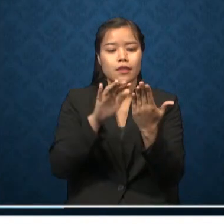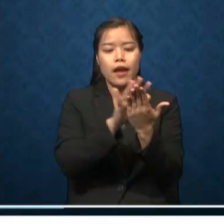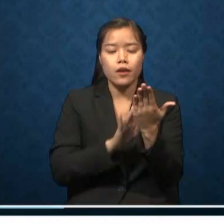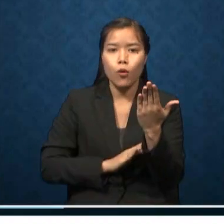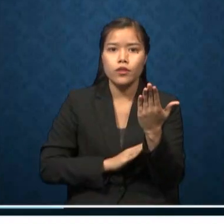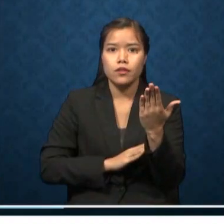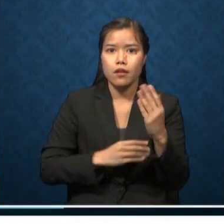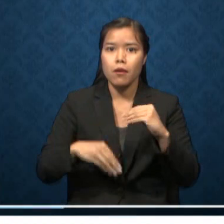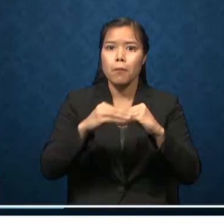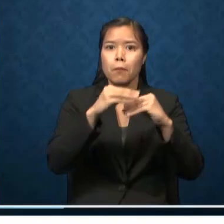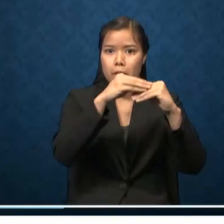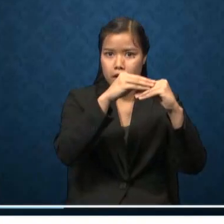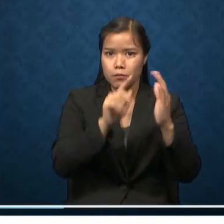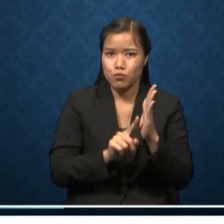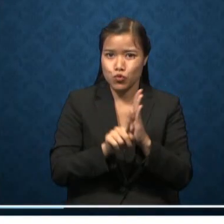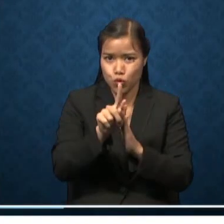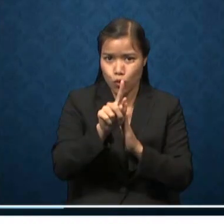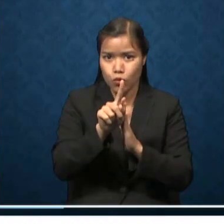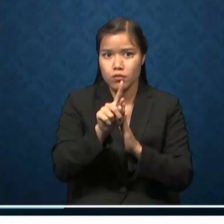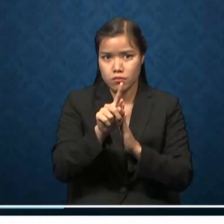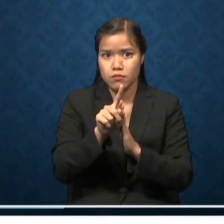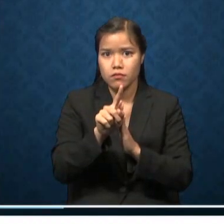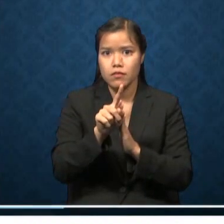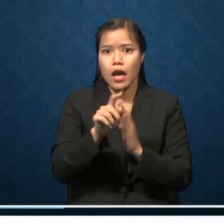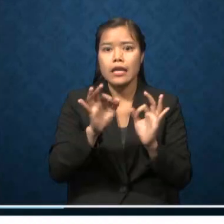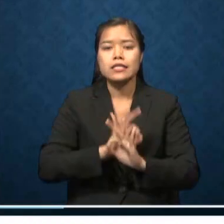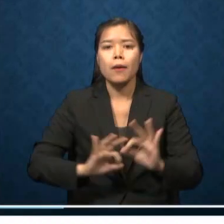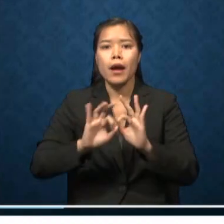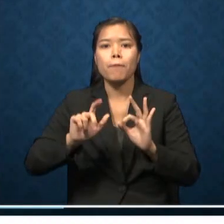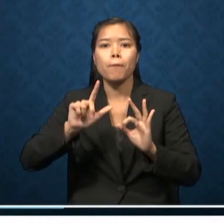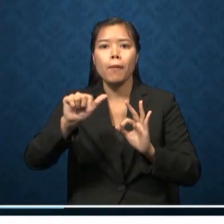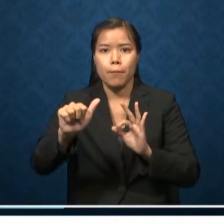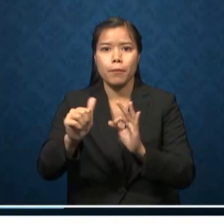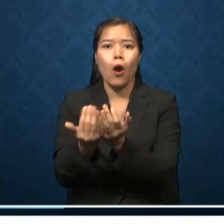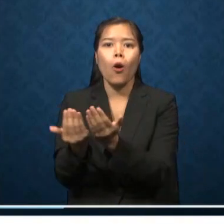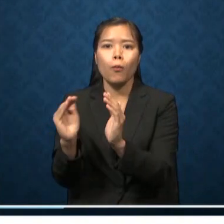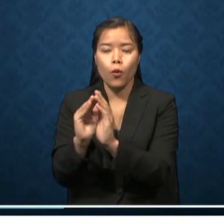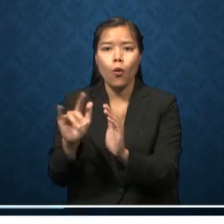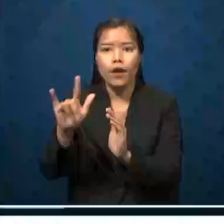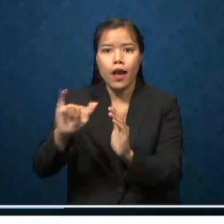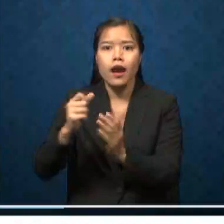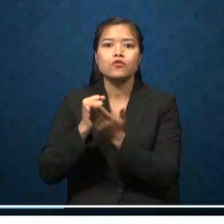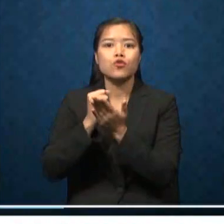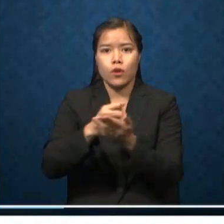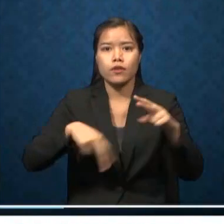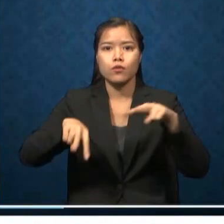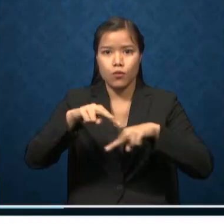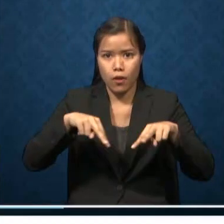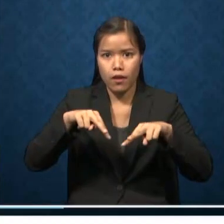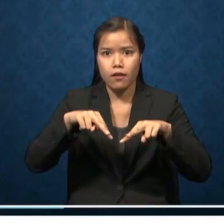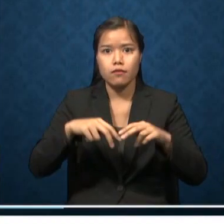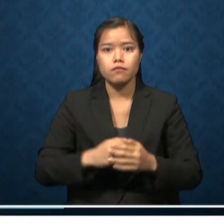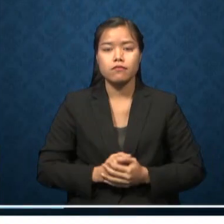ส่งขึ้นกลุ่มพลังใจคือ rqเน้นกลุ่มญาตินะคะที่ดูแลกลุ่มที่เอ่อเปาะบางนะคะแล้วก็เรื่องภาวะ